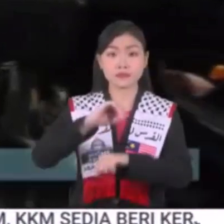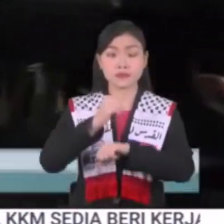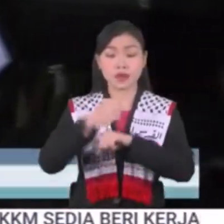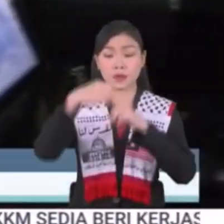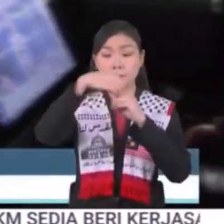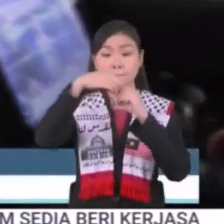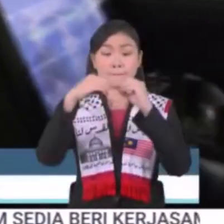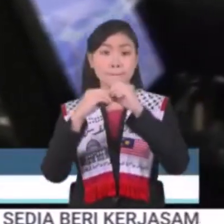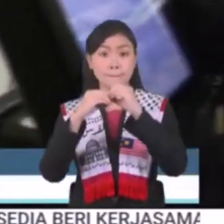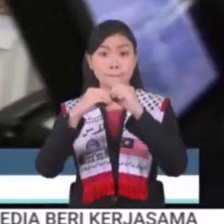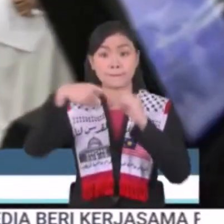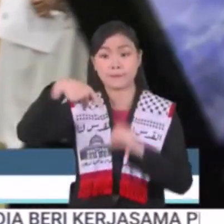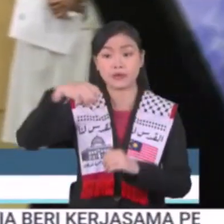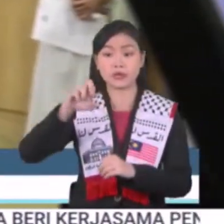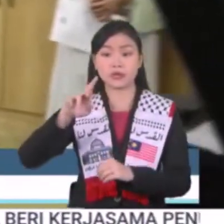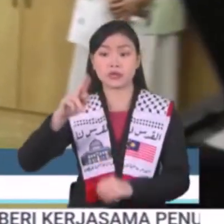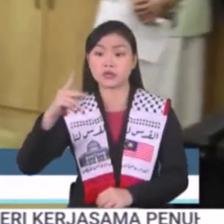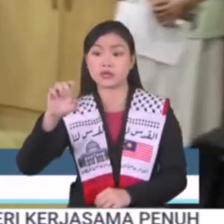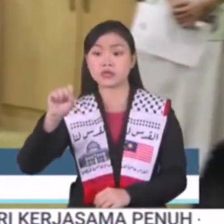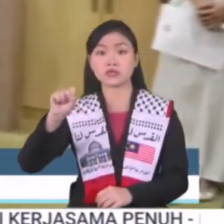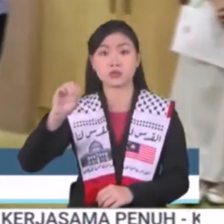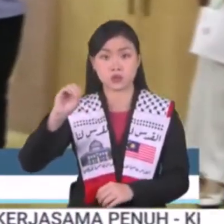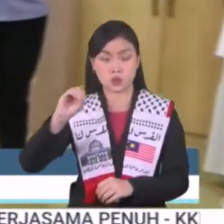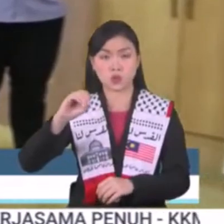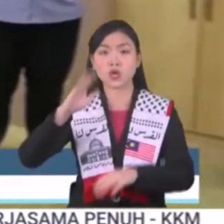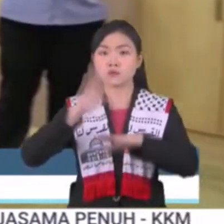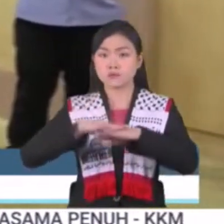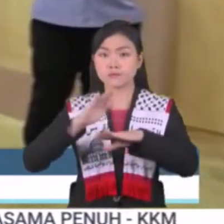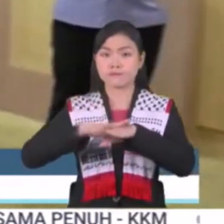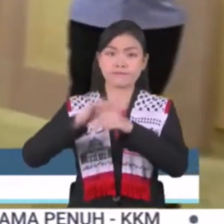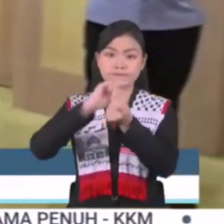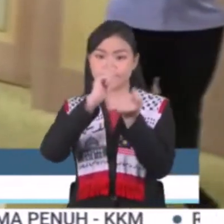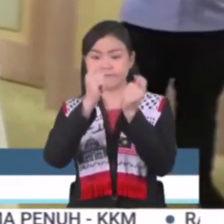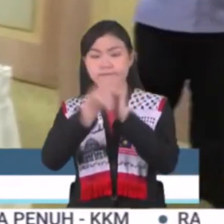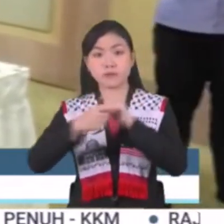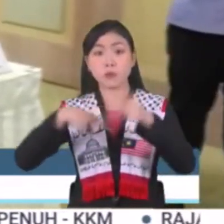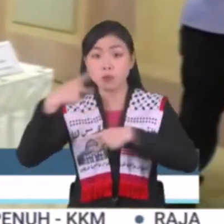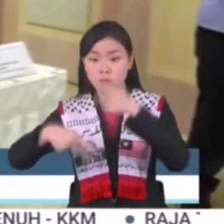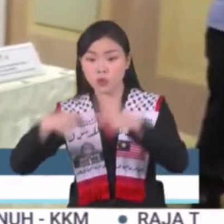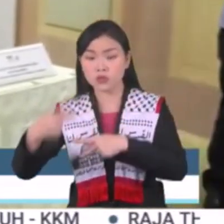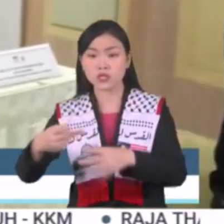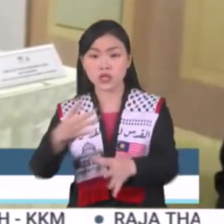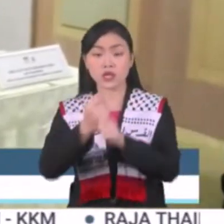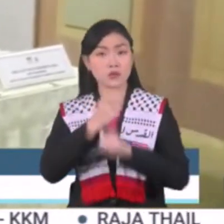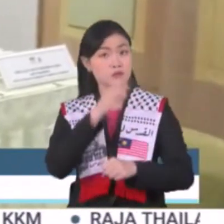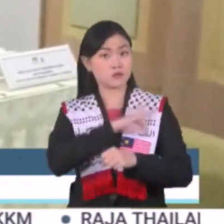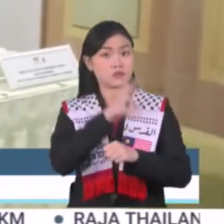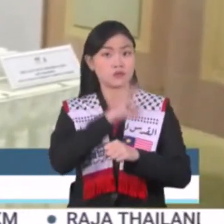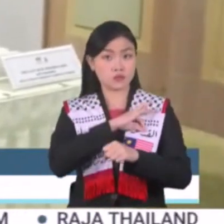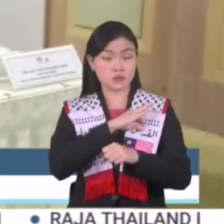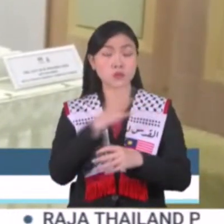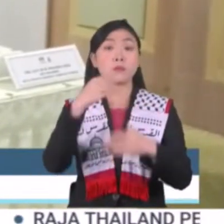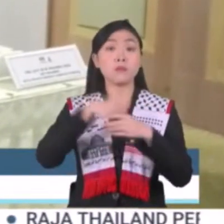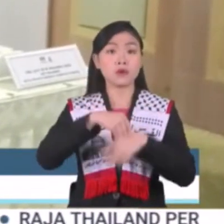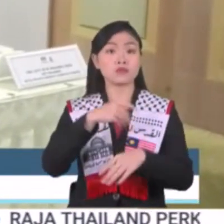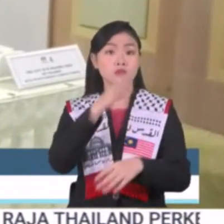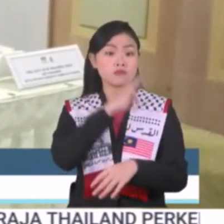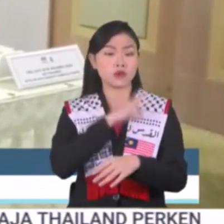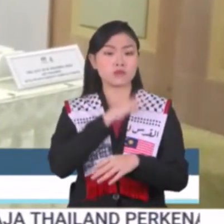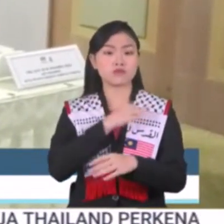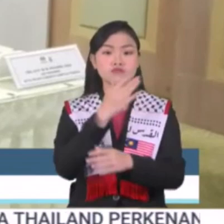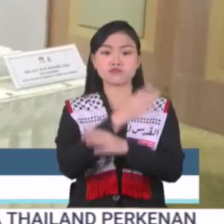Pertubuhan Keselamatan Sosial Perkeso diarah merombak proses tuntutan faedah termasuk faedah hilang upaya kekal